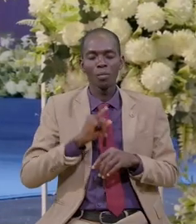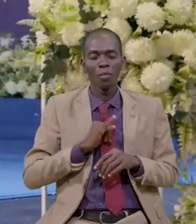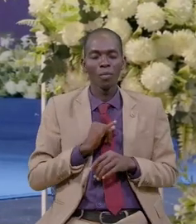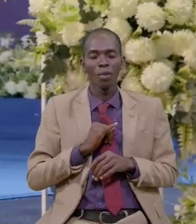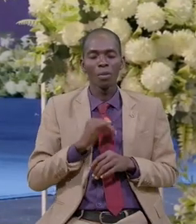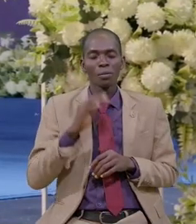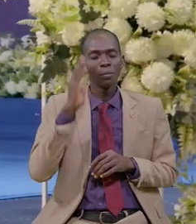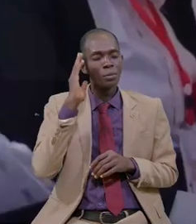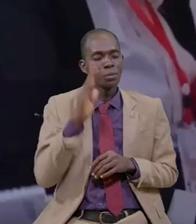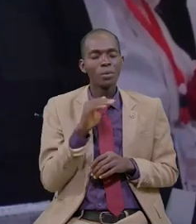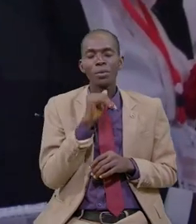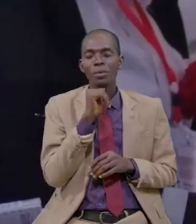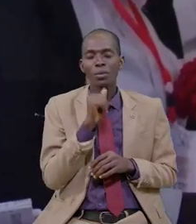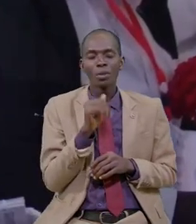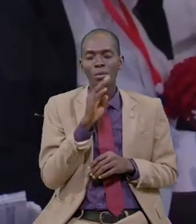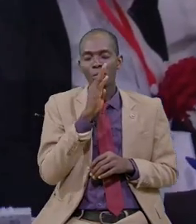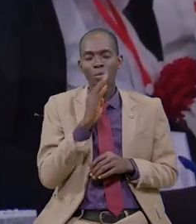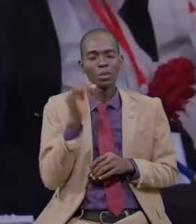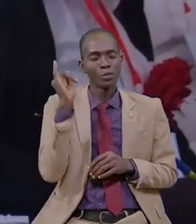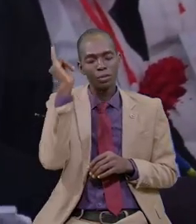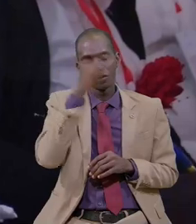Moi, je ne serai pas insensé.